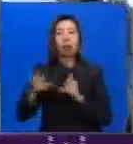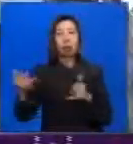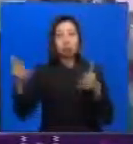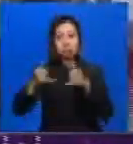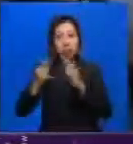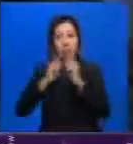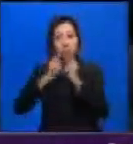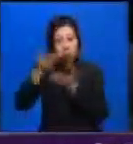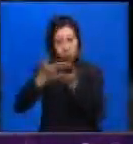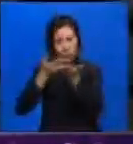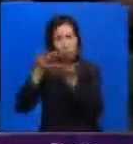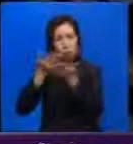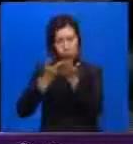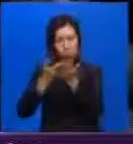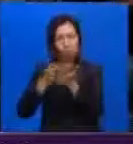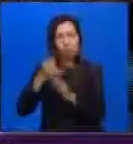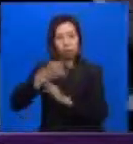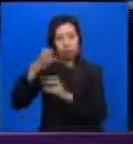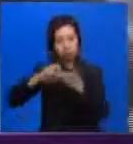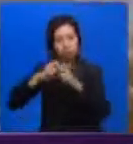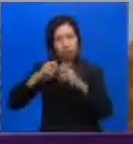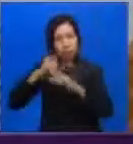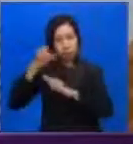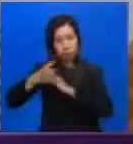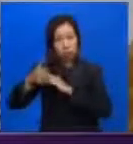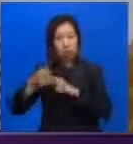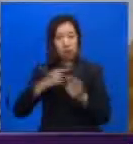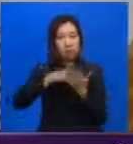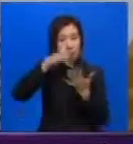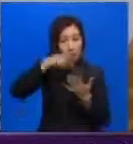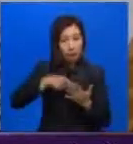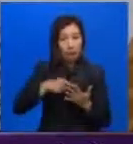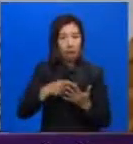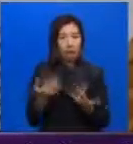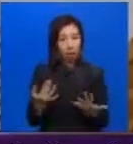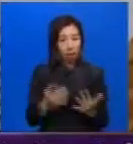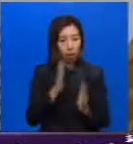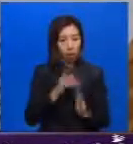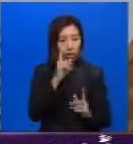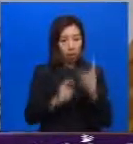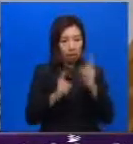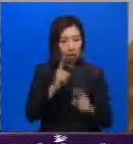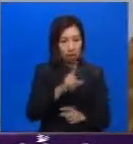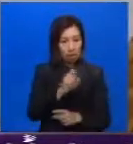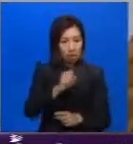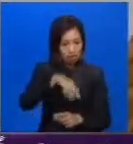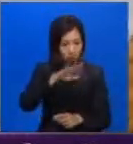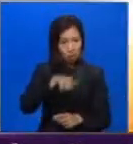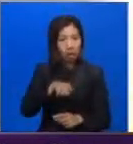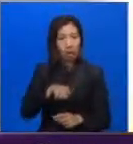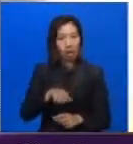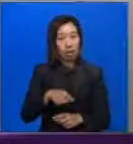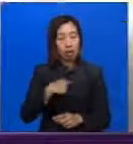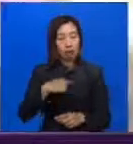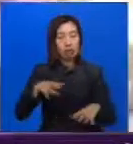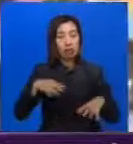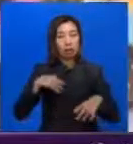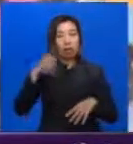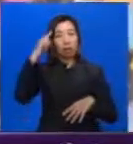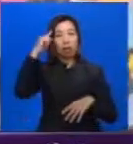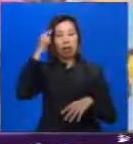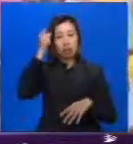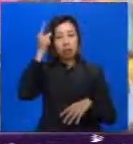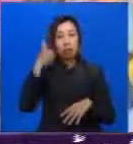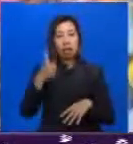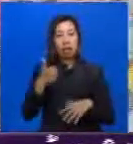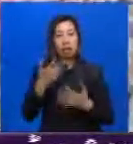คนตายเป็นหมื่นเป็นแสนอย่างนั้นหรือถึงจะหันมาถึงจะมีสติ ในการจัดการ